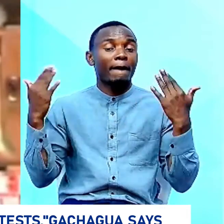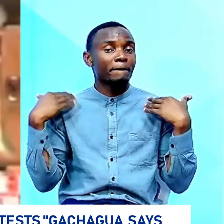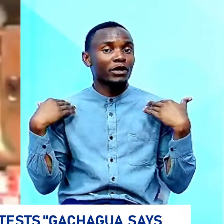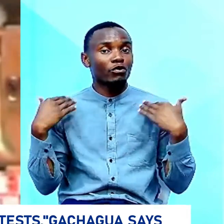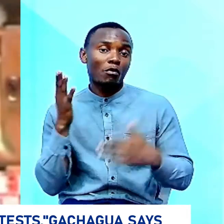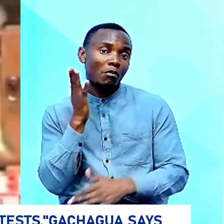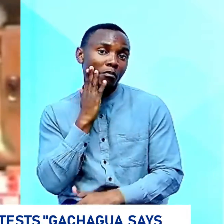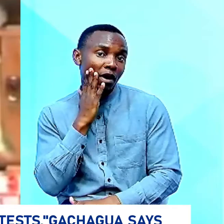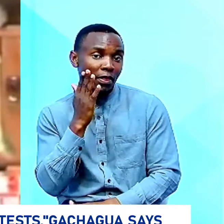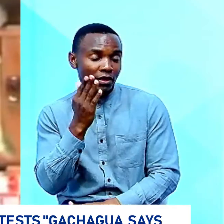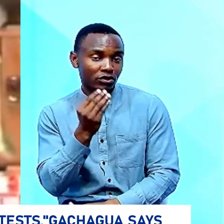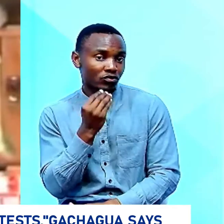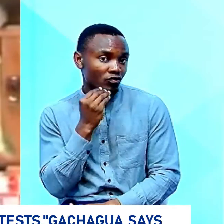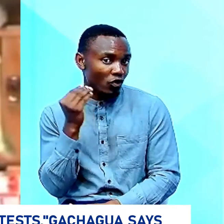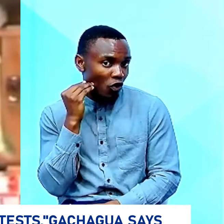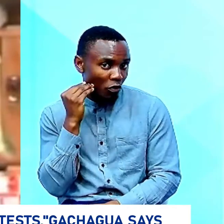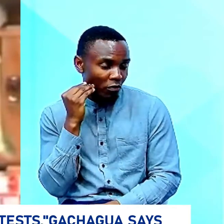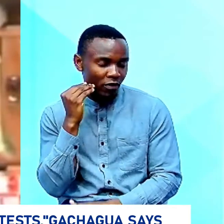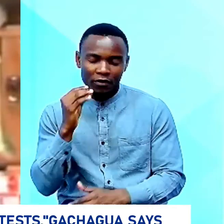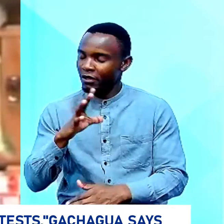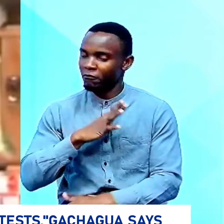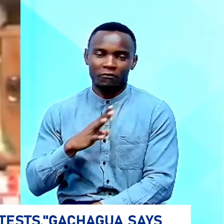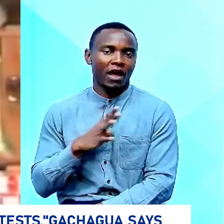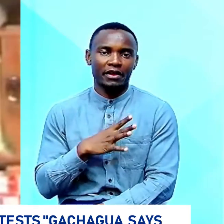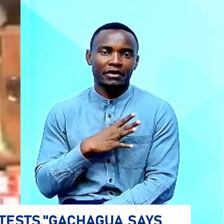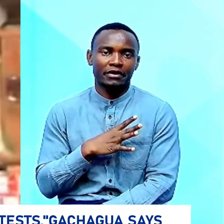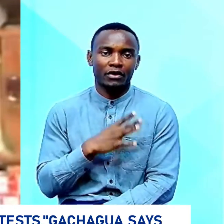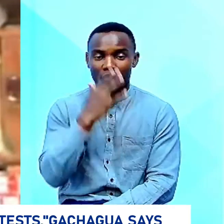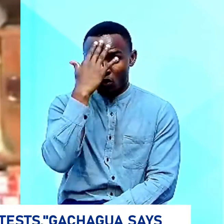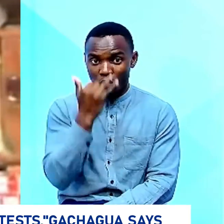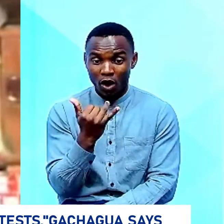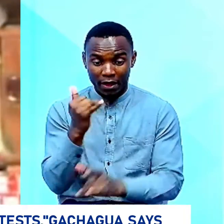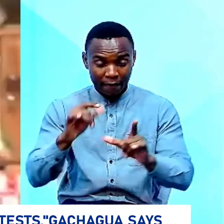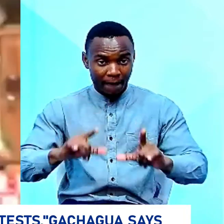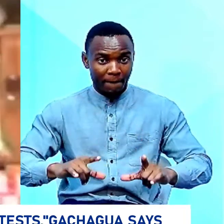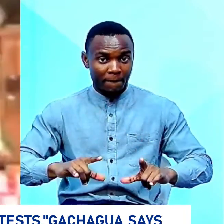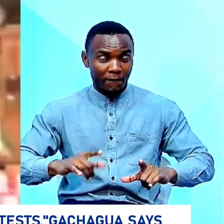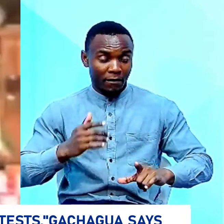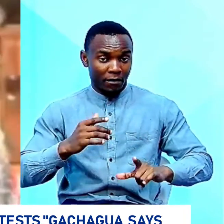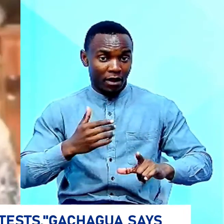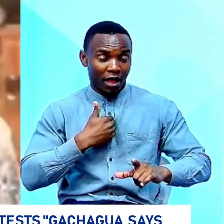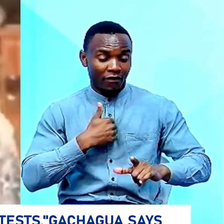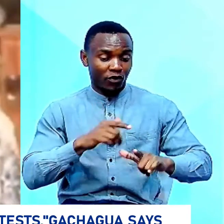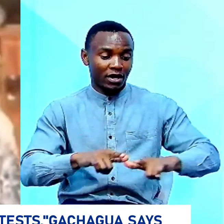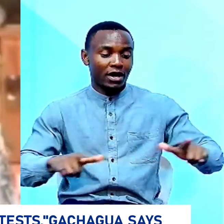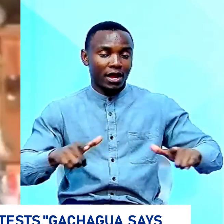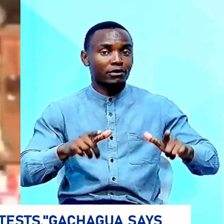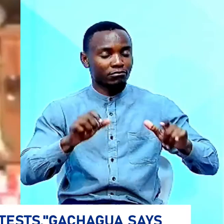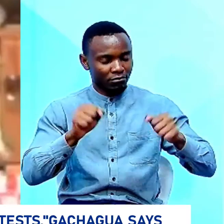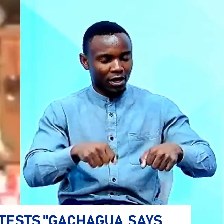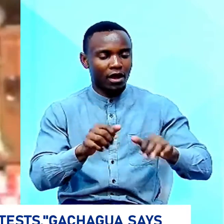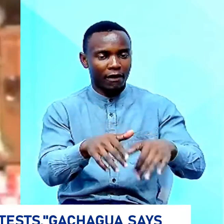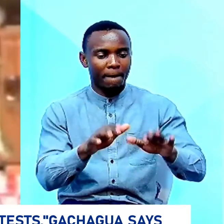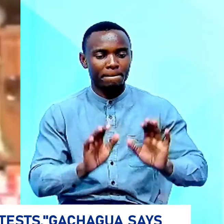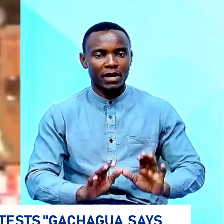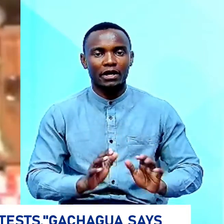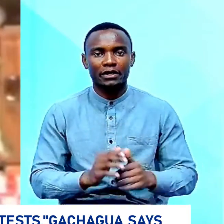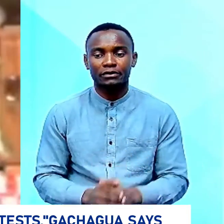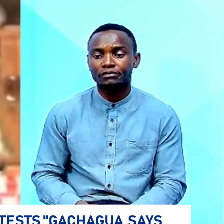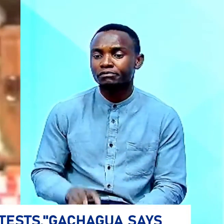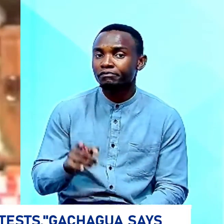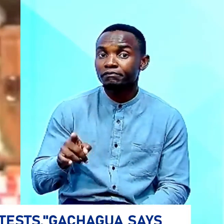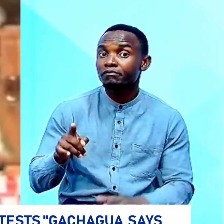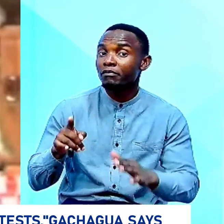sawa. Kwa sababu hata mimi niko na shamba naweza ziko hapa. Yeye amepoteza